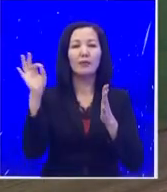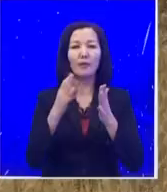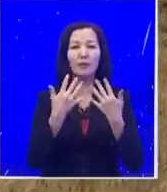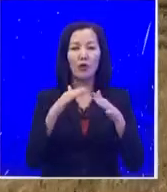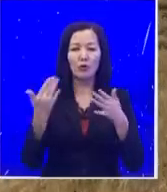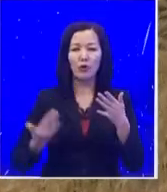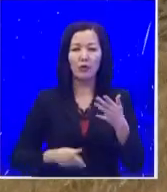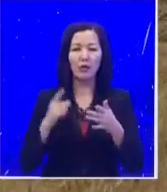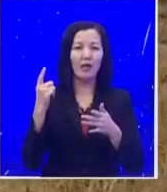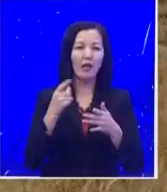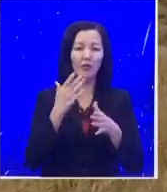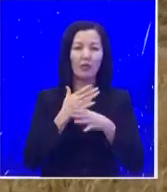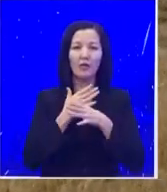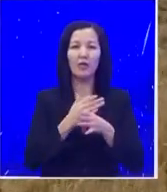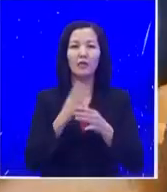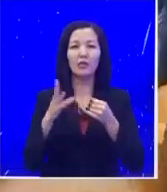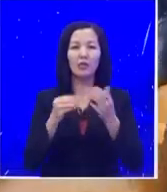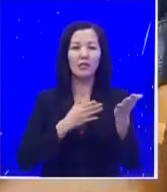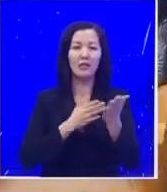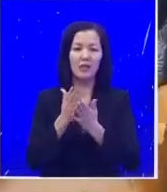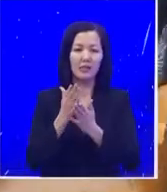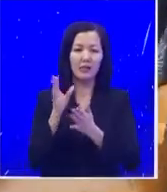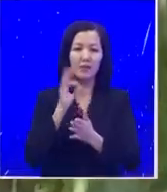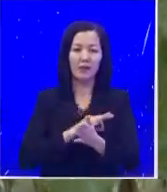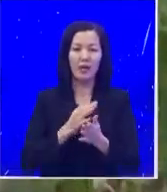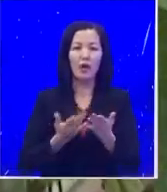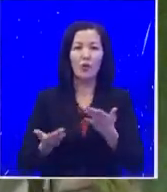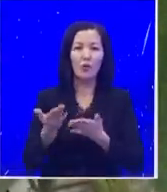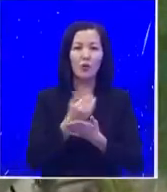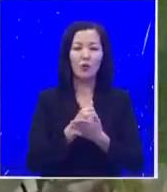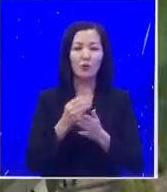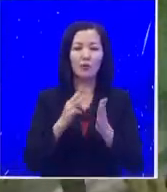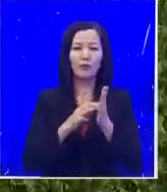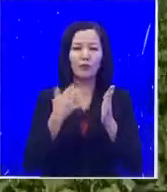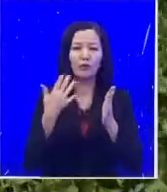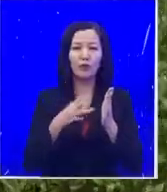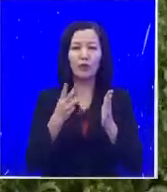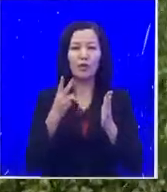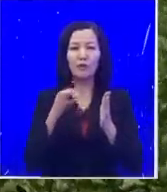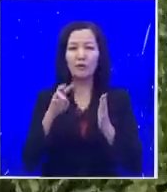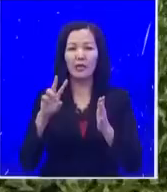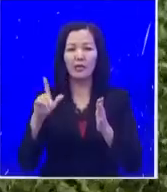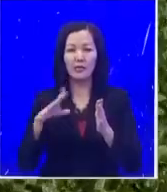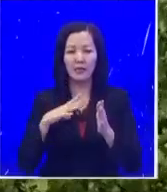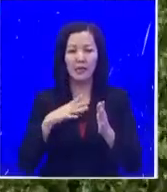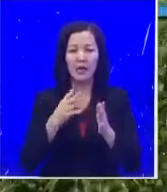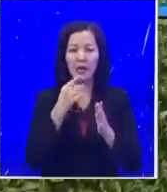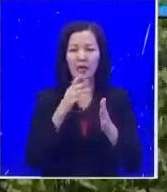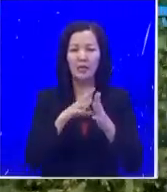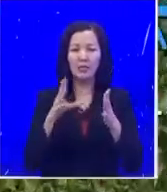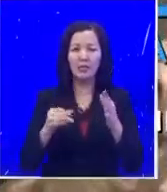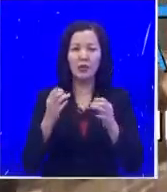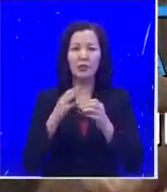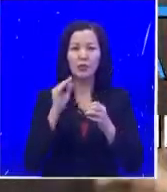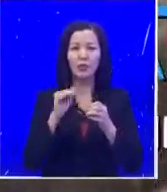тұрады. Экономика арқауда агроөнеркәсіп кешені. Өнім көлемі 852 миллиард теңгеге жетті. Қызылша алқабы 14